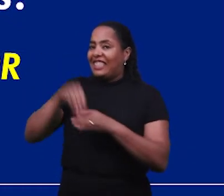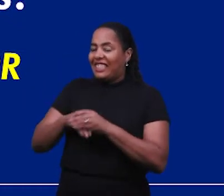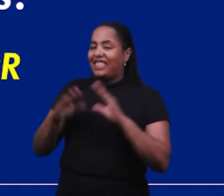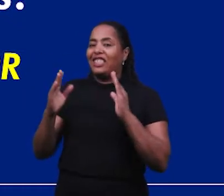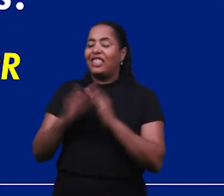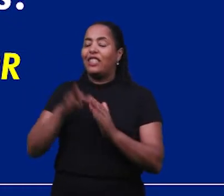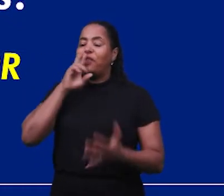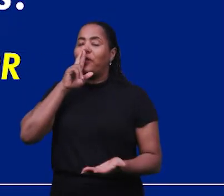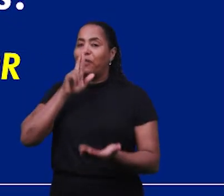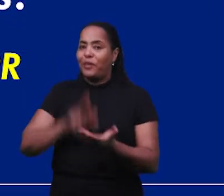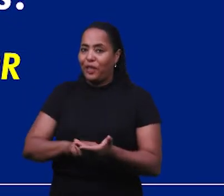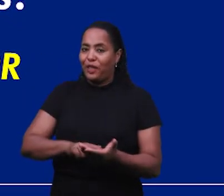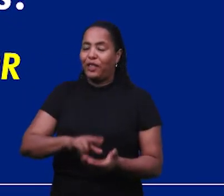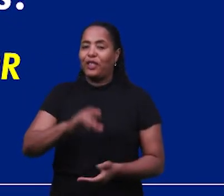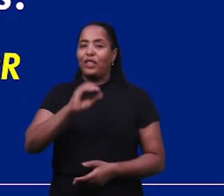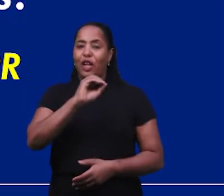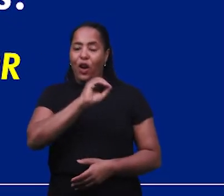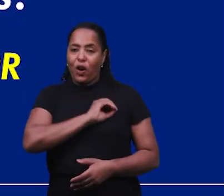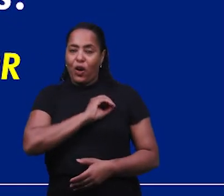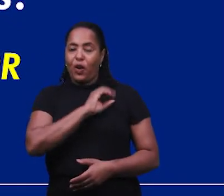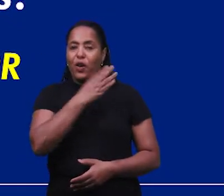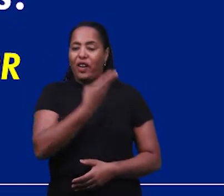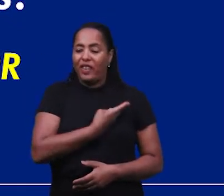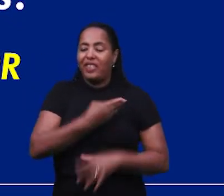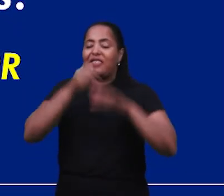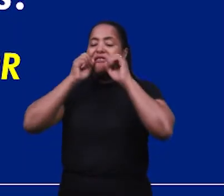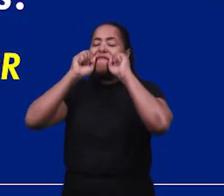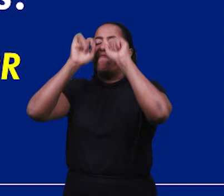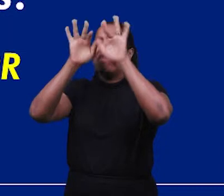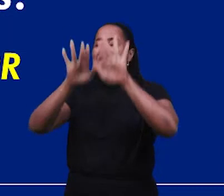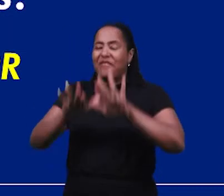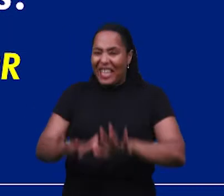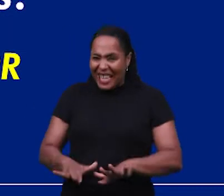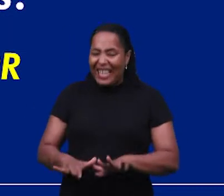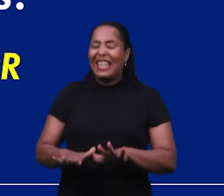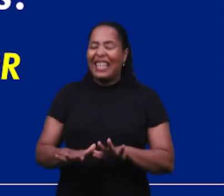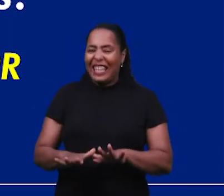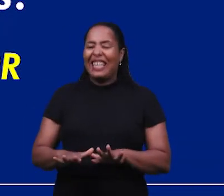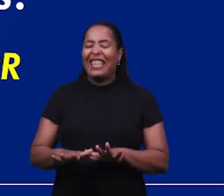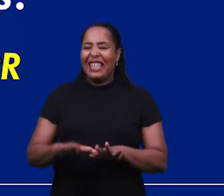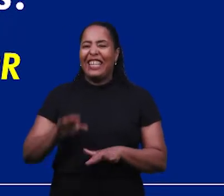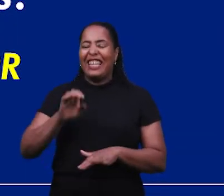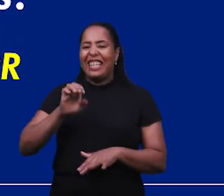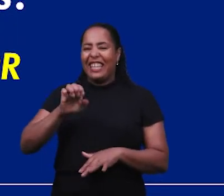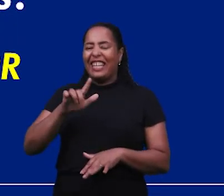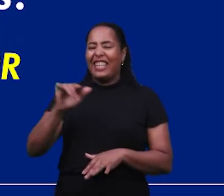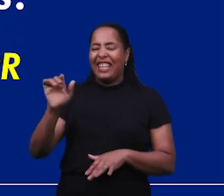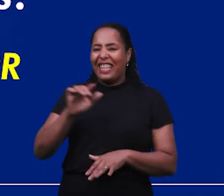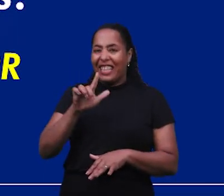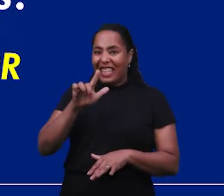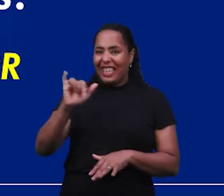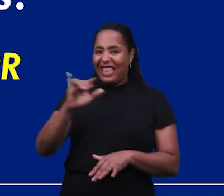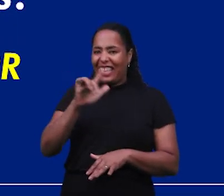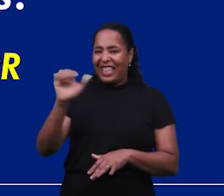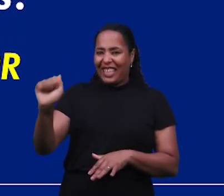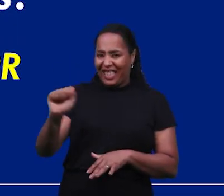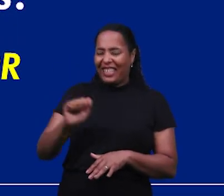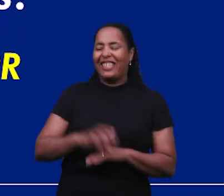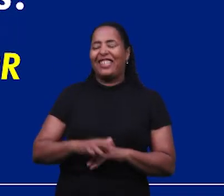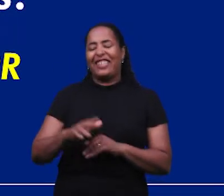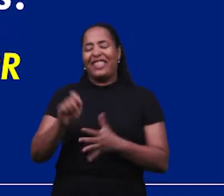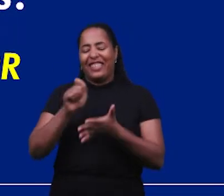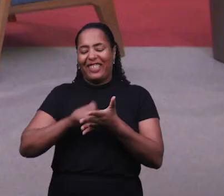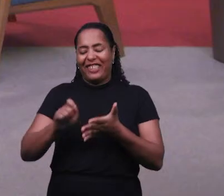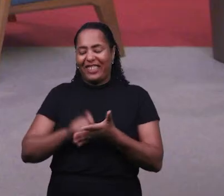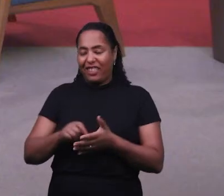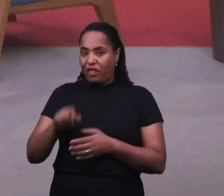et sa famille ont été bénis. Liliane Martins de Campo Mourão, à l'état du Paraná. Vous gardez